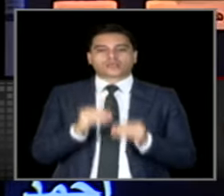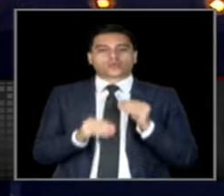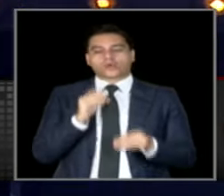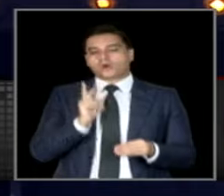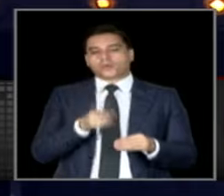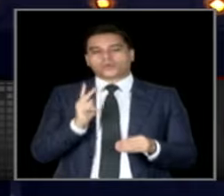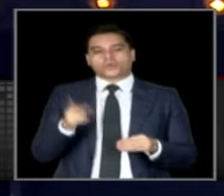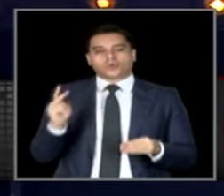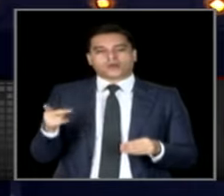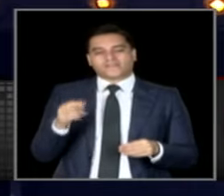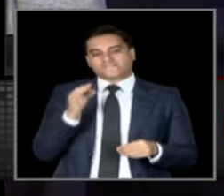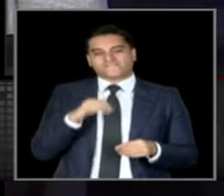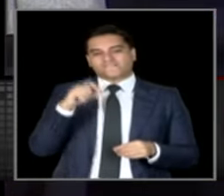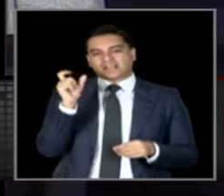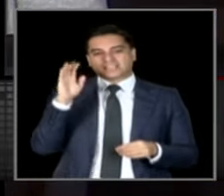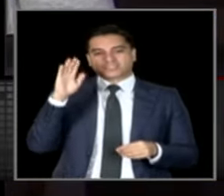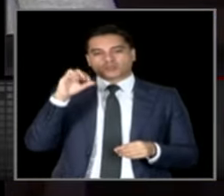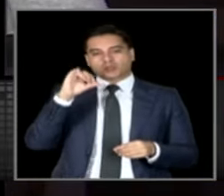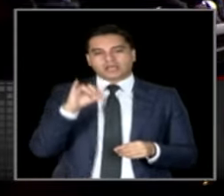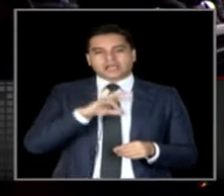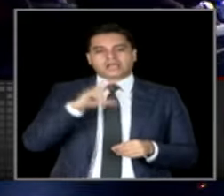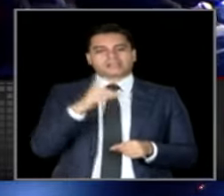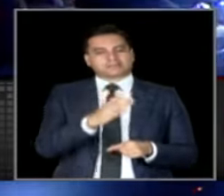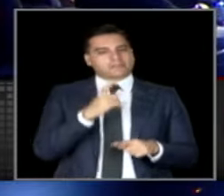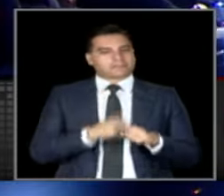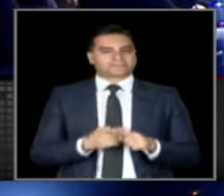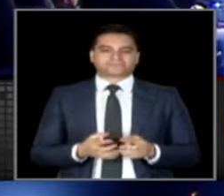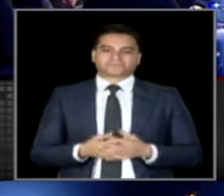بوتسوانا. إجابة خاطئة.